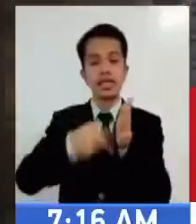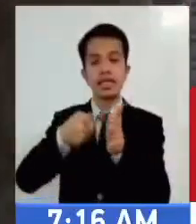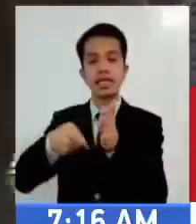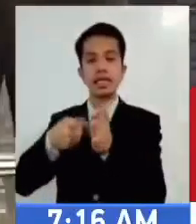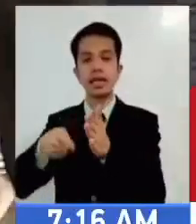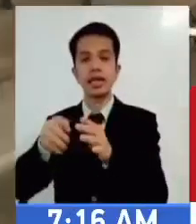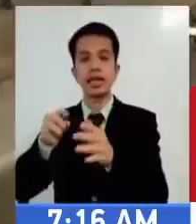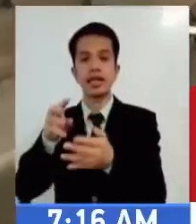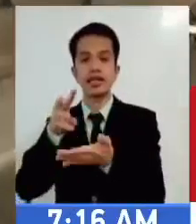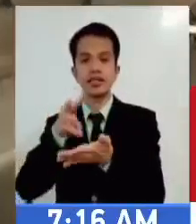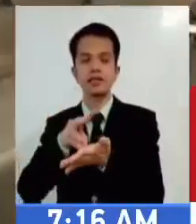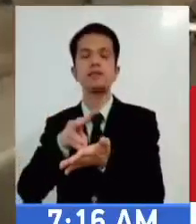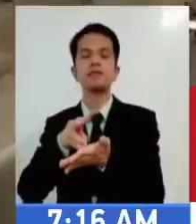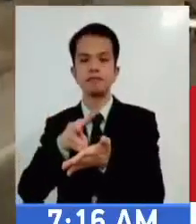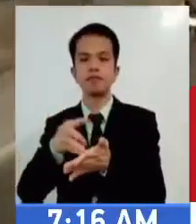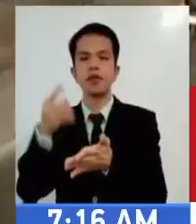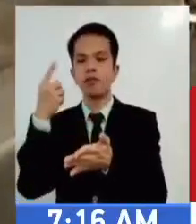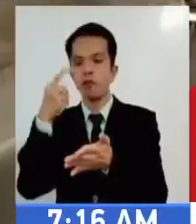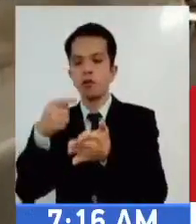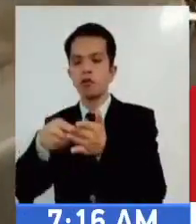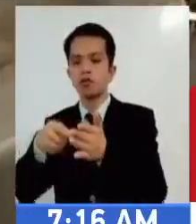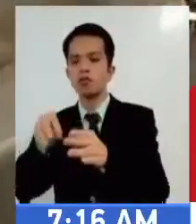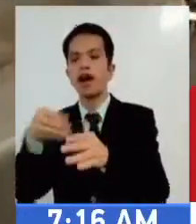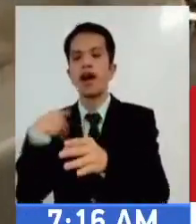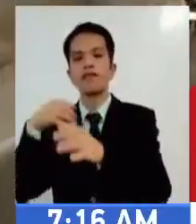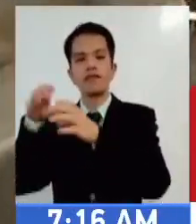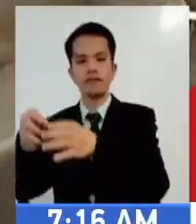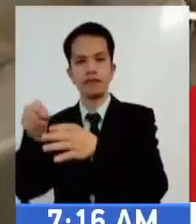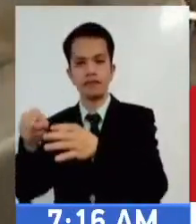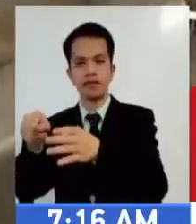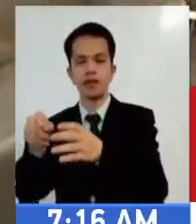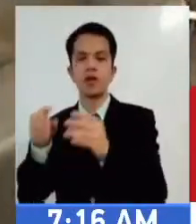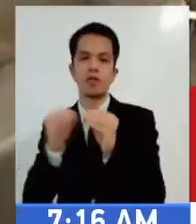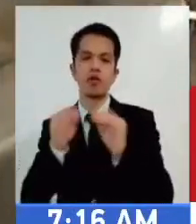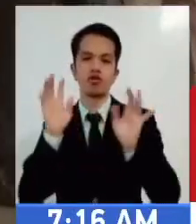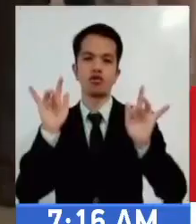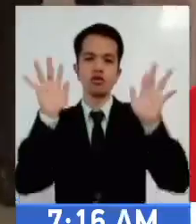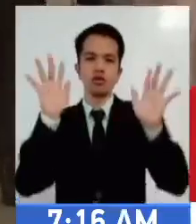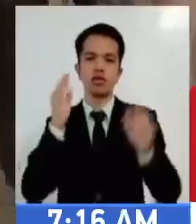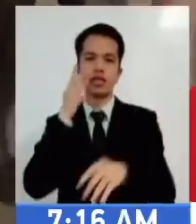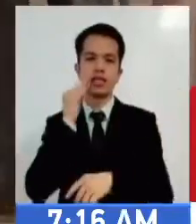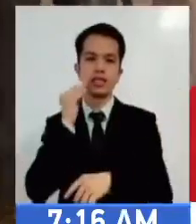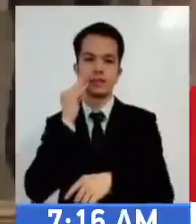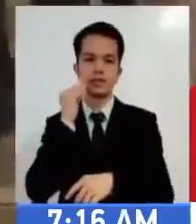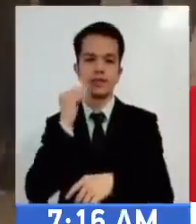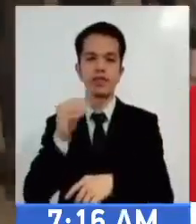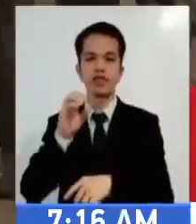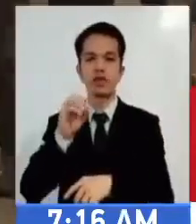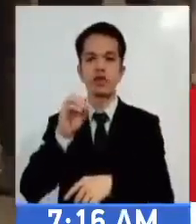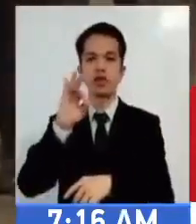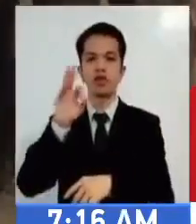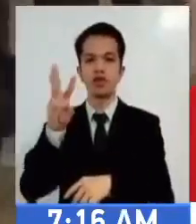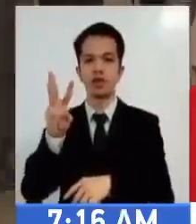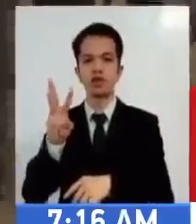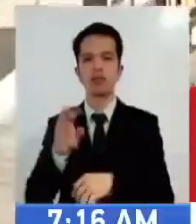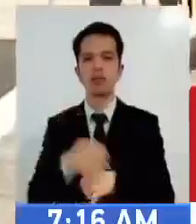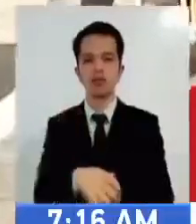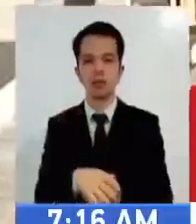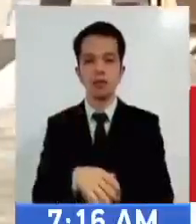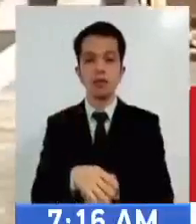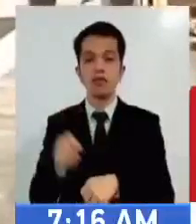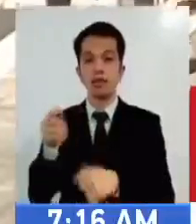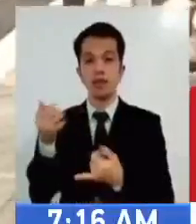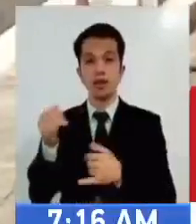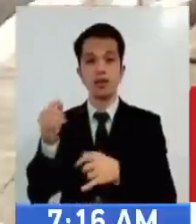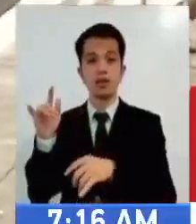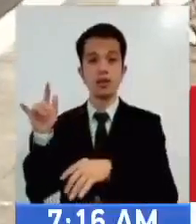luggage inspection. Mas nakagaan ito sa ex-airport experience ng OFW na si Sheila Acutillar. Lilipad siya ngayong araw pabalik sa Qatar para sa